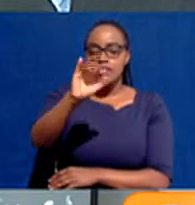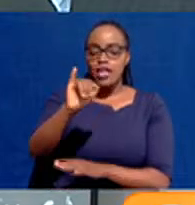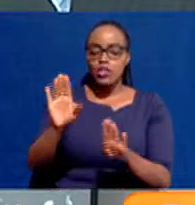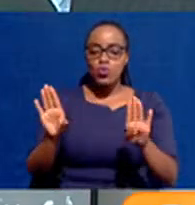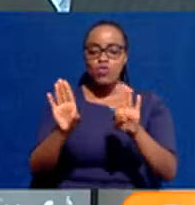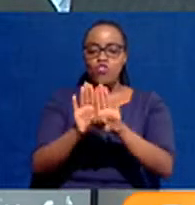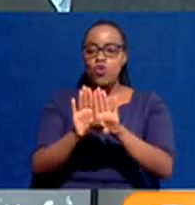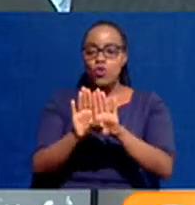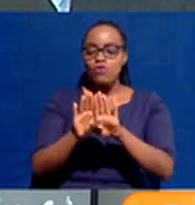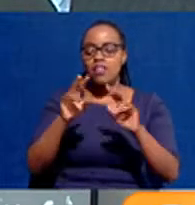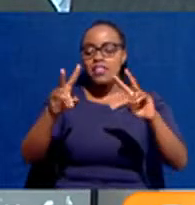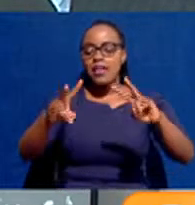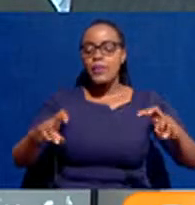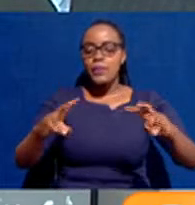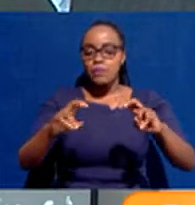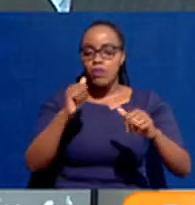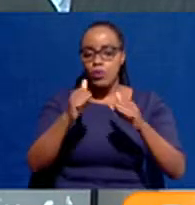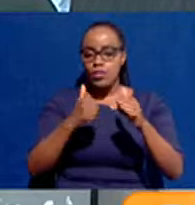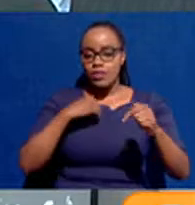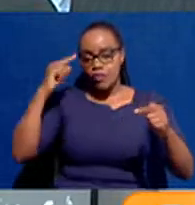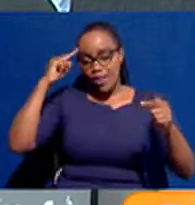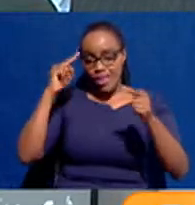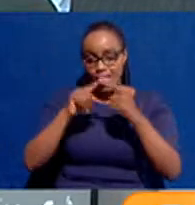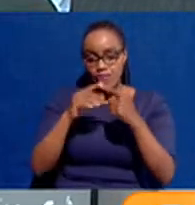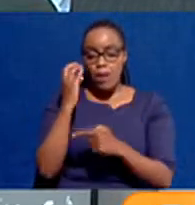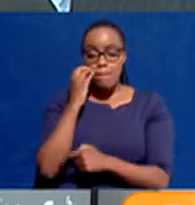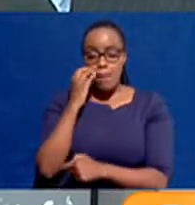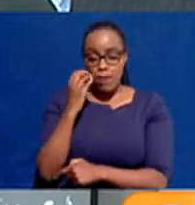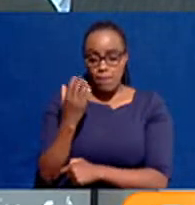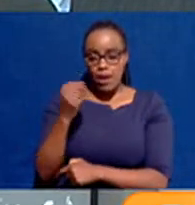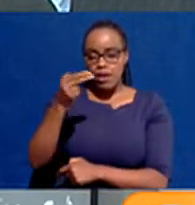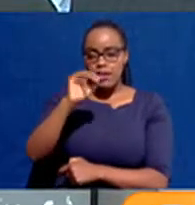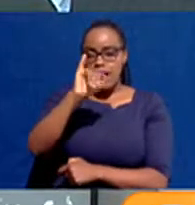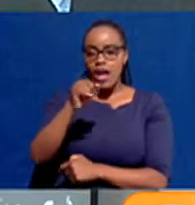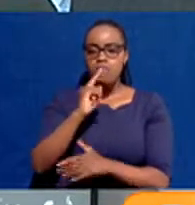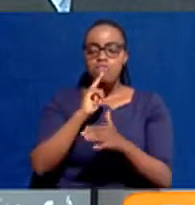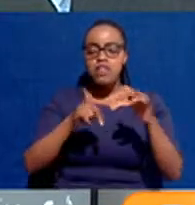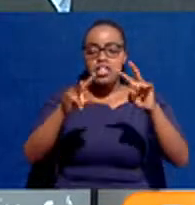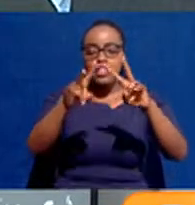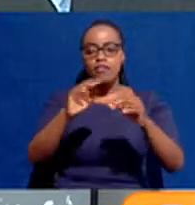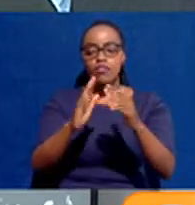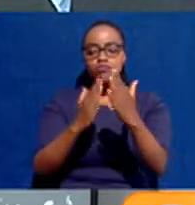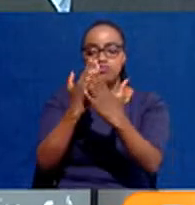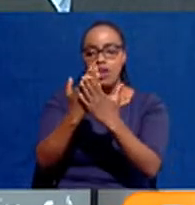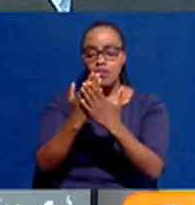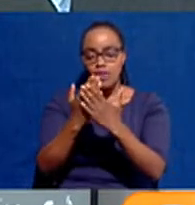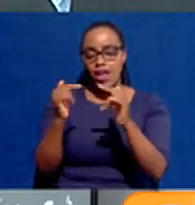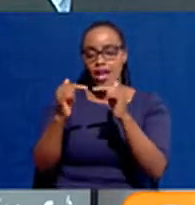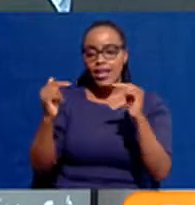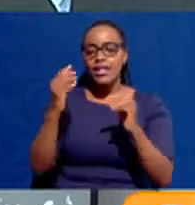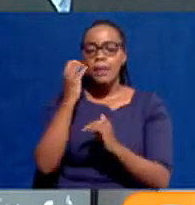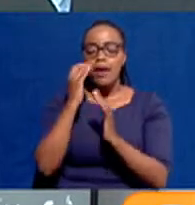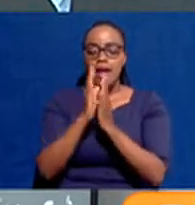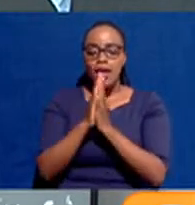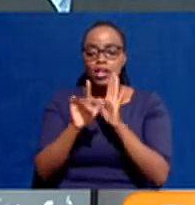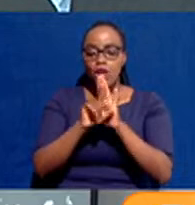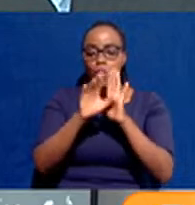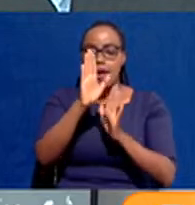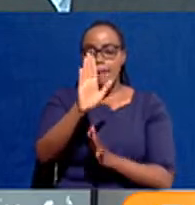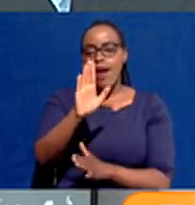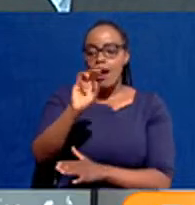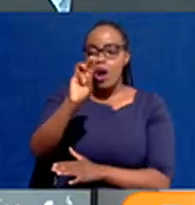kufunga uchunguzi uliomlenga. Haji kwenye taarifa amesema kuwa uchunguzi uliowasilishwa dhidi ya Matiang'i na wakili wake Danstan